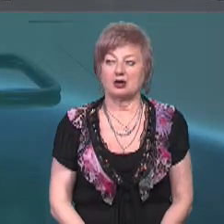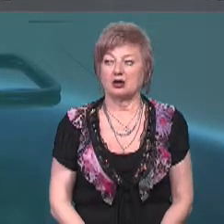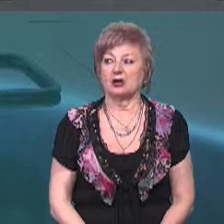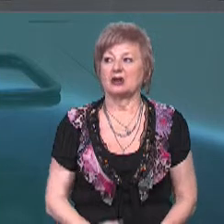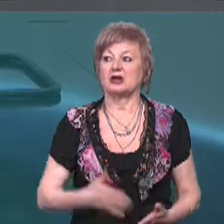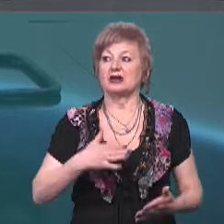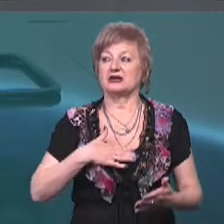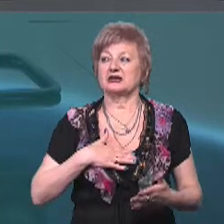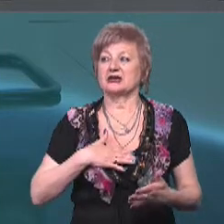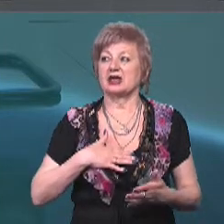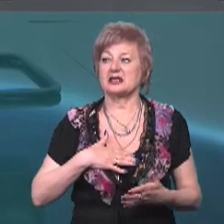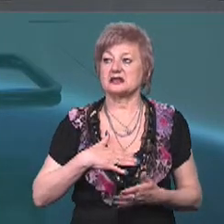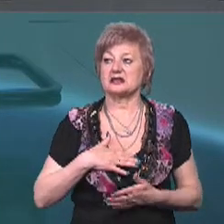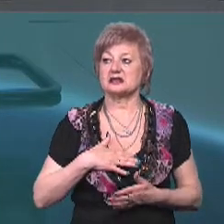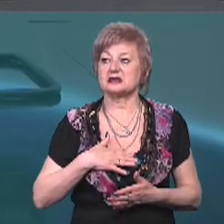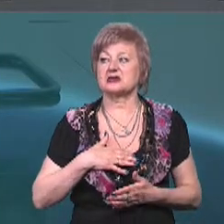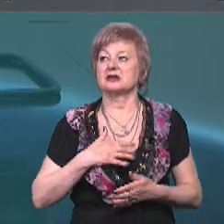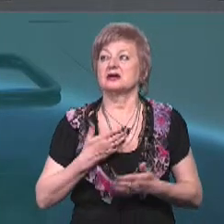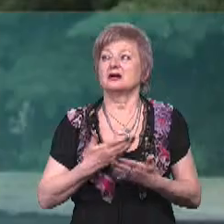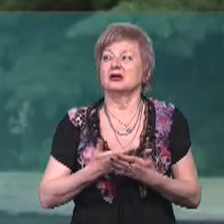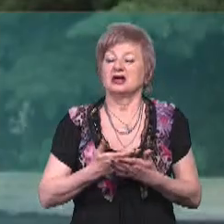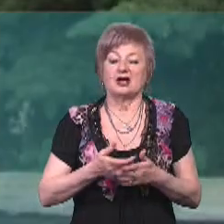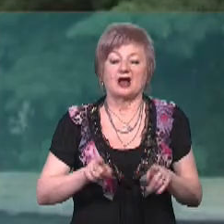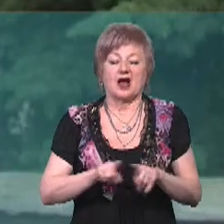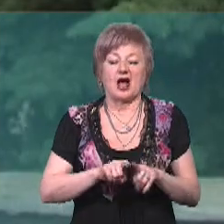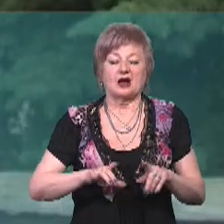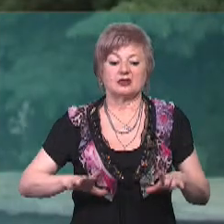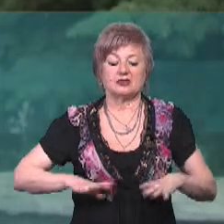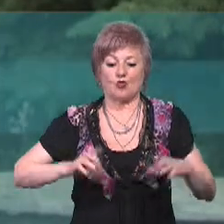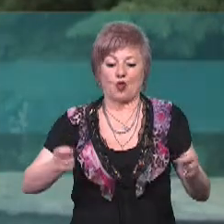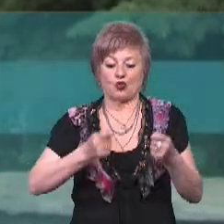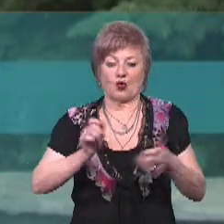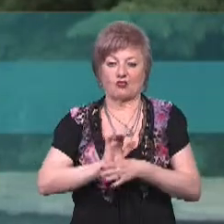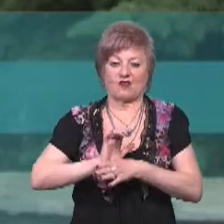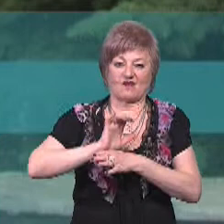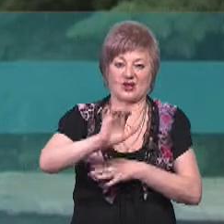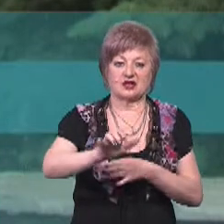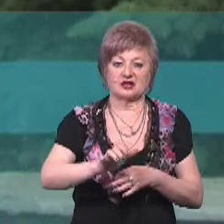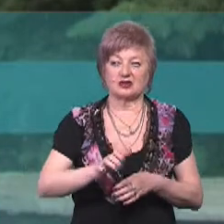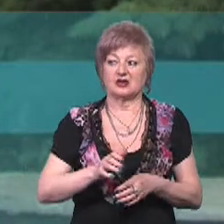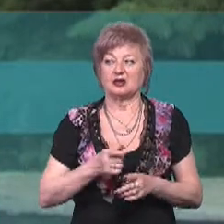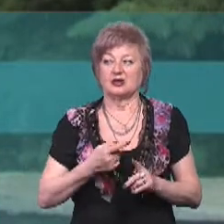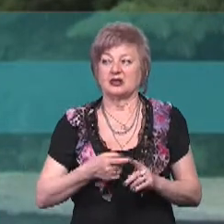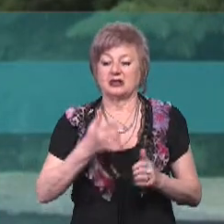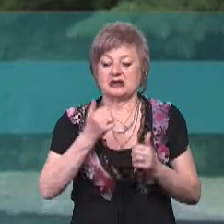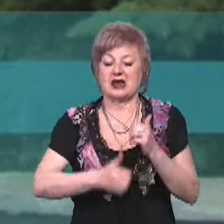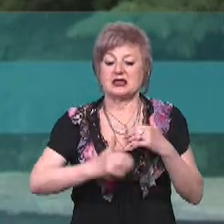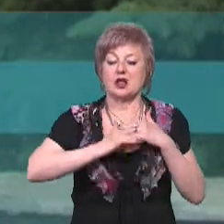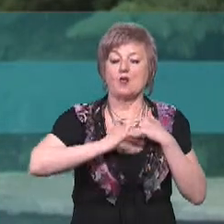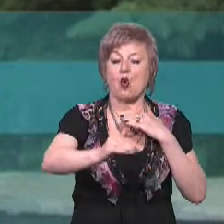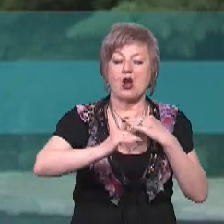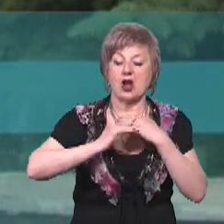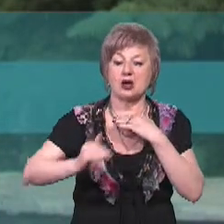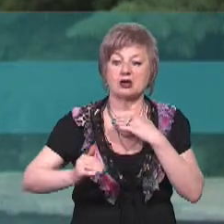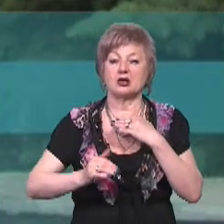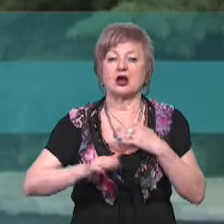Нас вигнали, гнали як худобу, вигнали посеред поля. Ми там ще добу сиділи посеред поля. От.